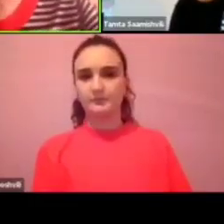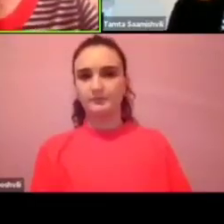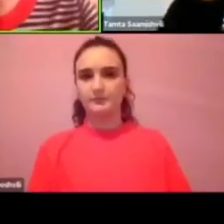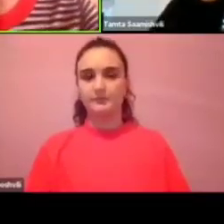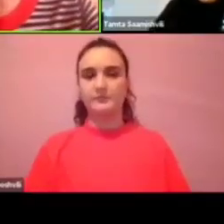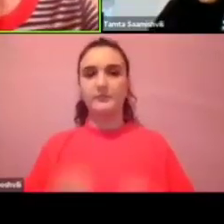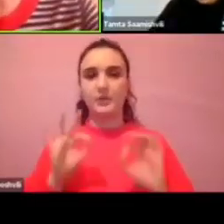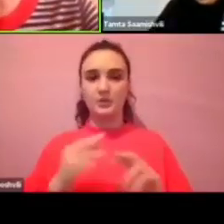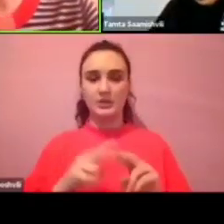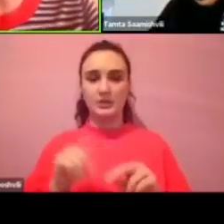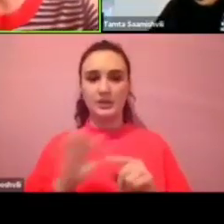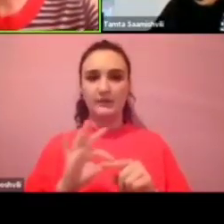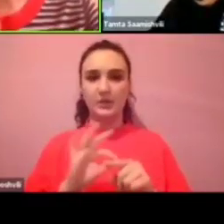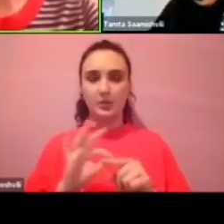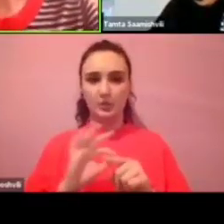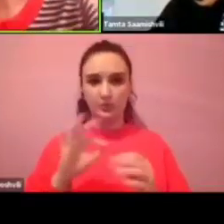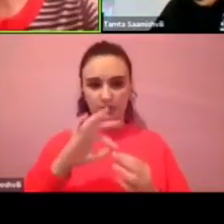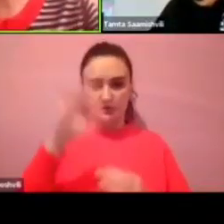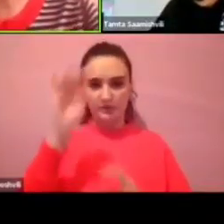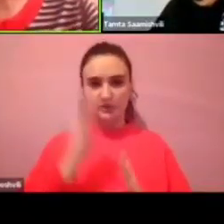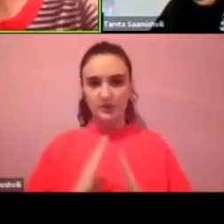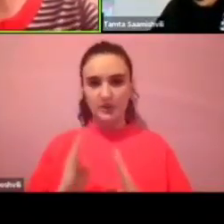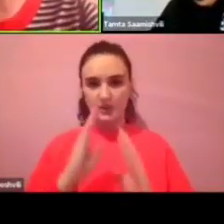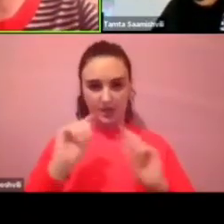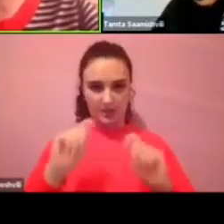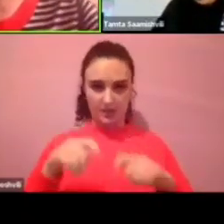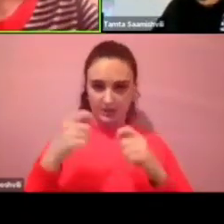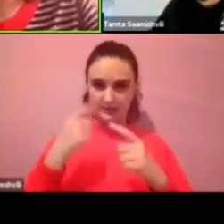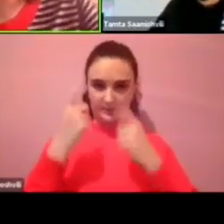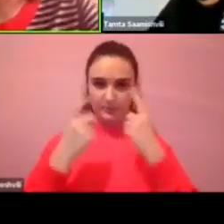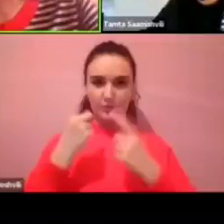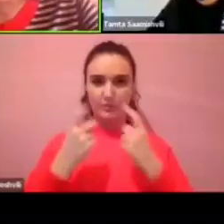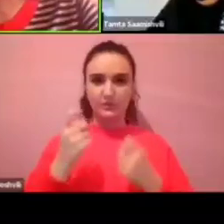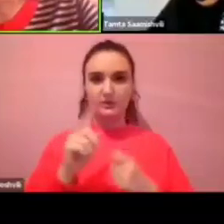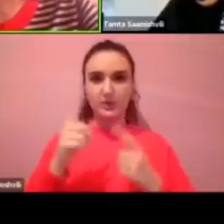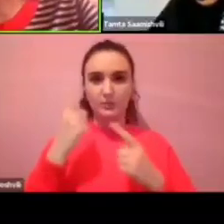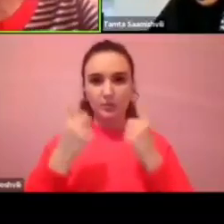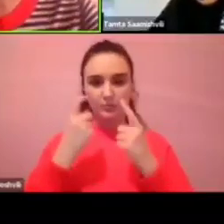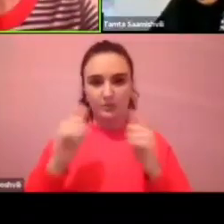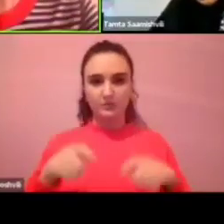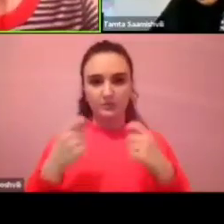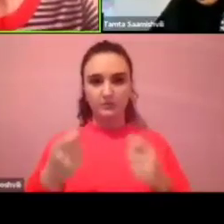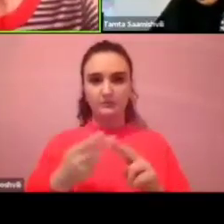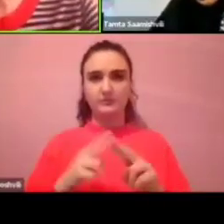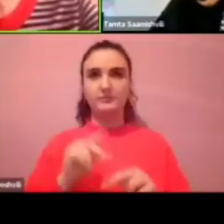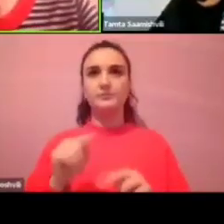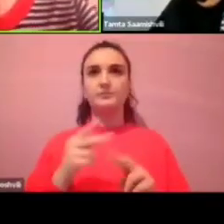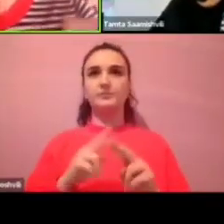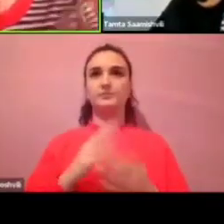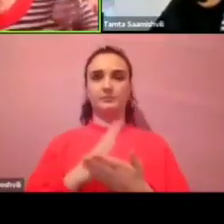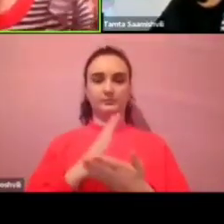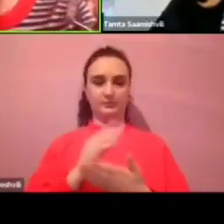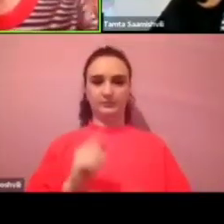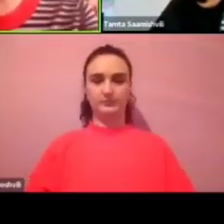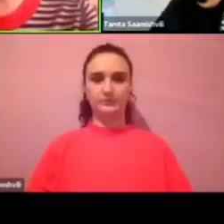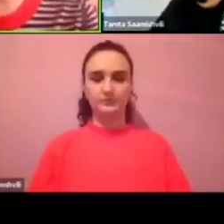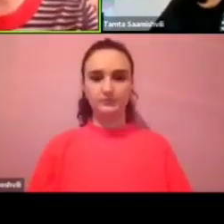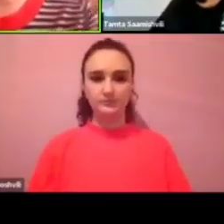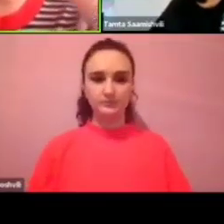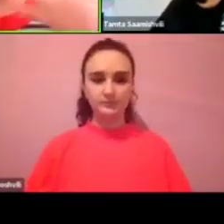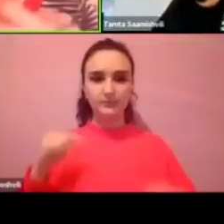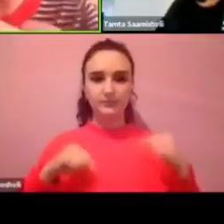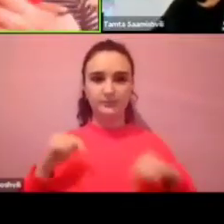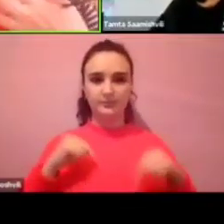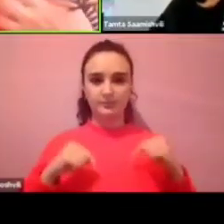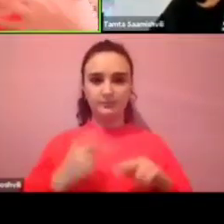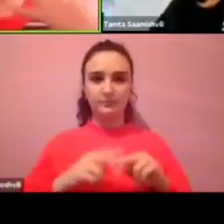ეს ნერვული გზა გადასცემს ინფორმაციას და რა ინფორმაცია ახლა ეს არის? ეს არის ორგანიზმის